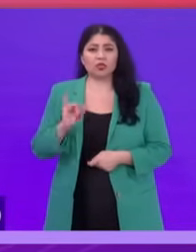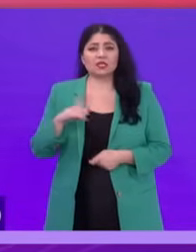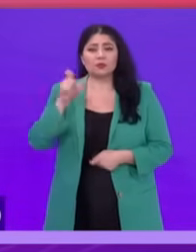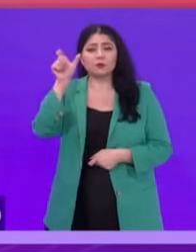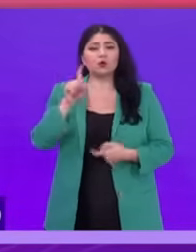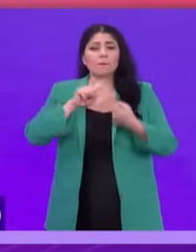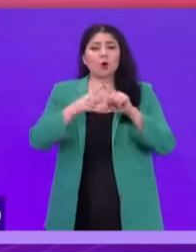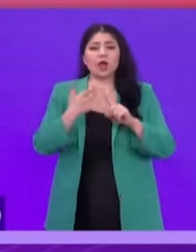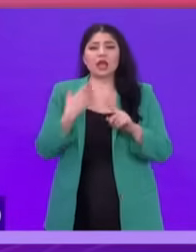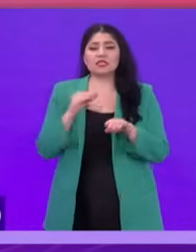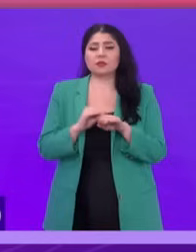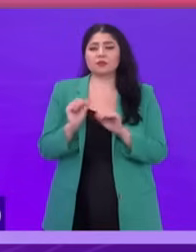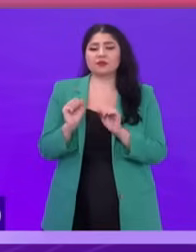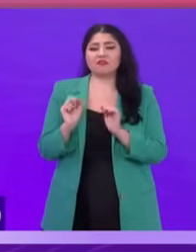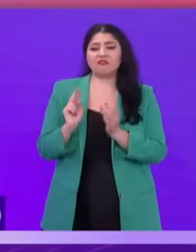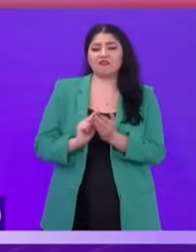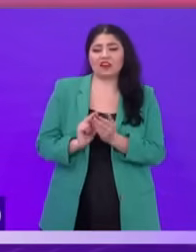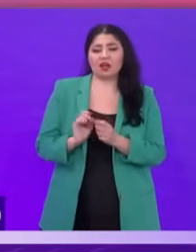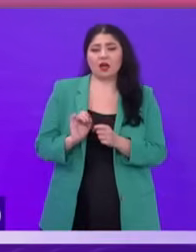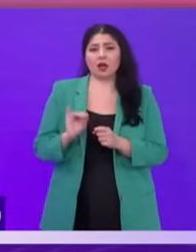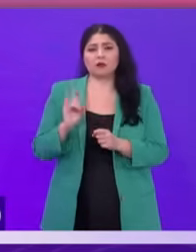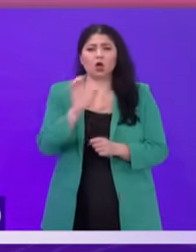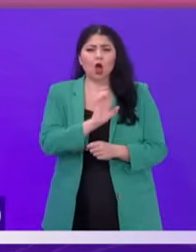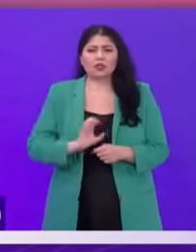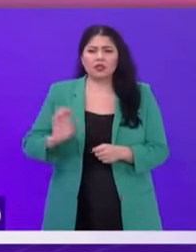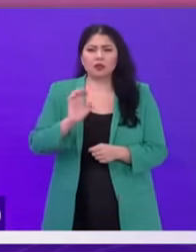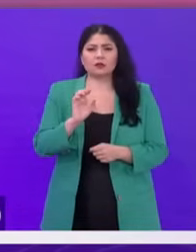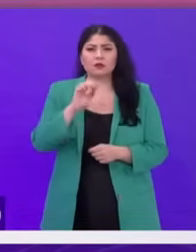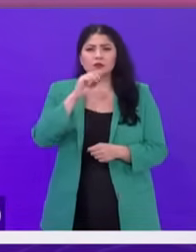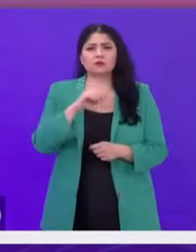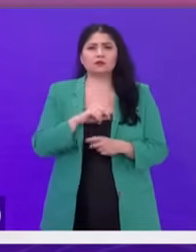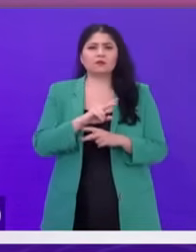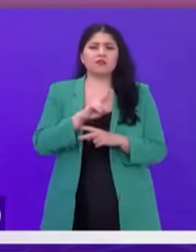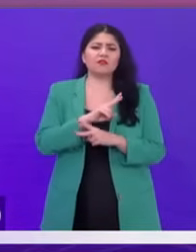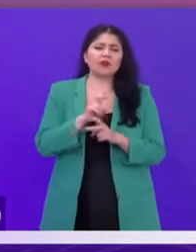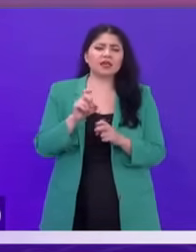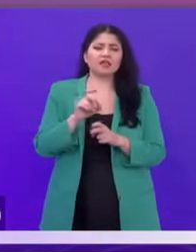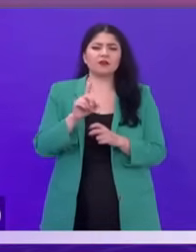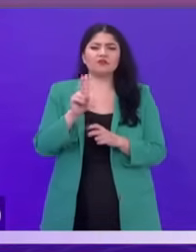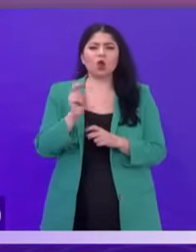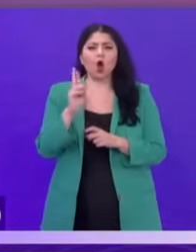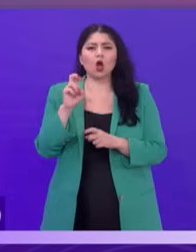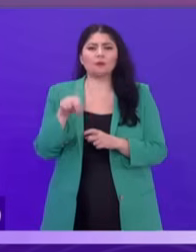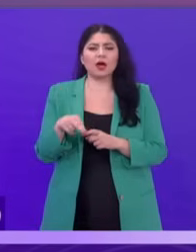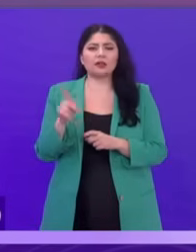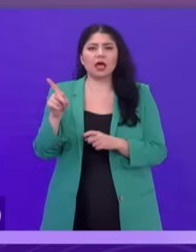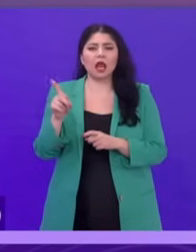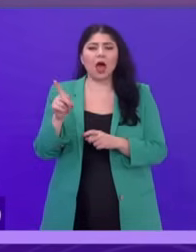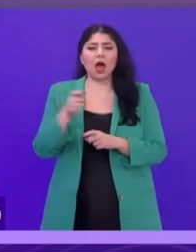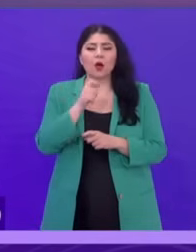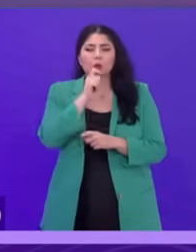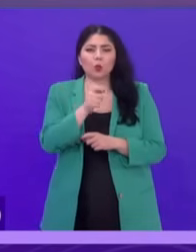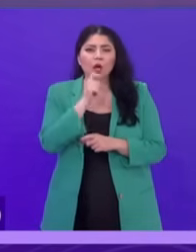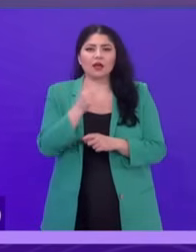care se tem și ei? Și mă refer aici pe continent, în afară de Orban de la Budapesta, care a fost primul care a deschis șampania și